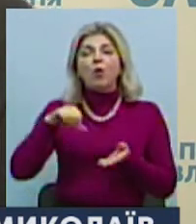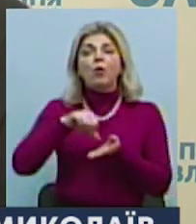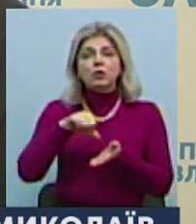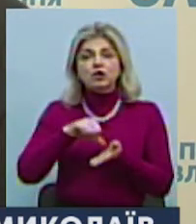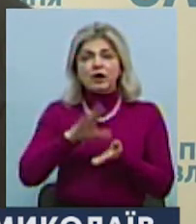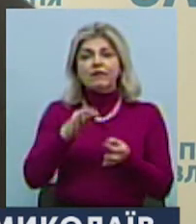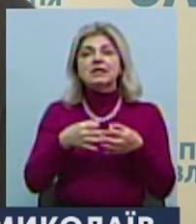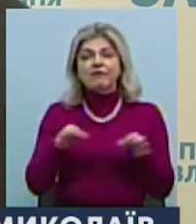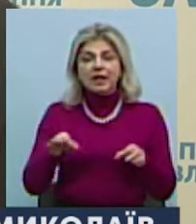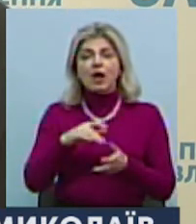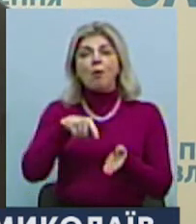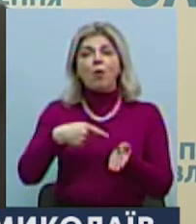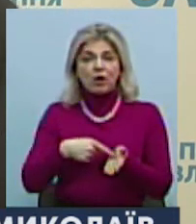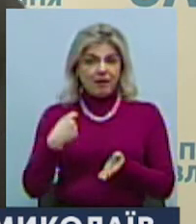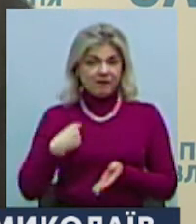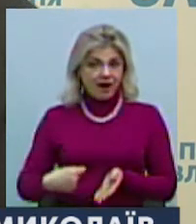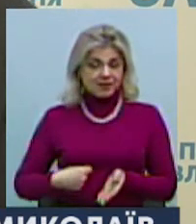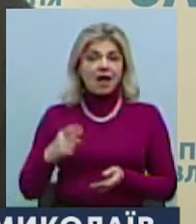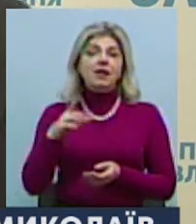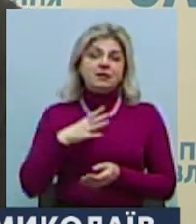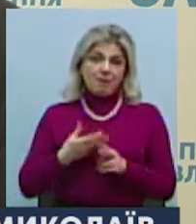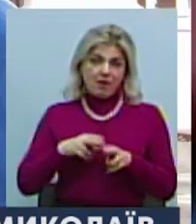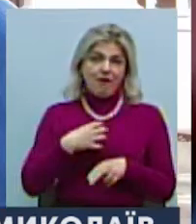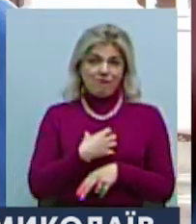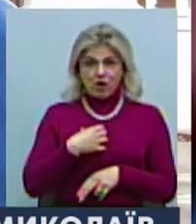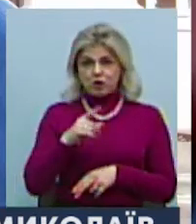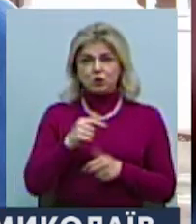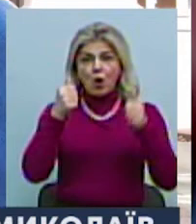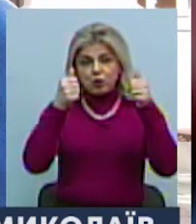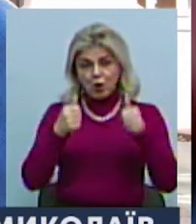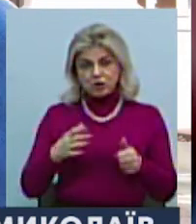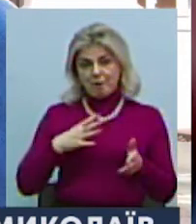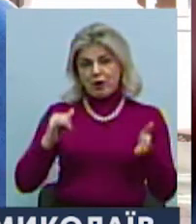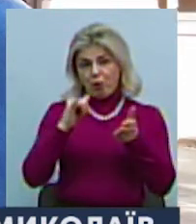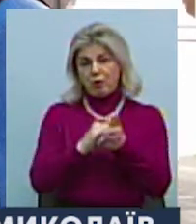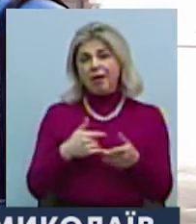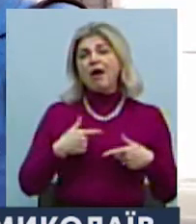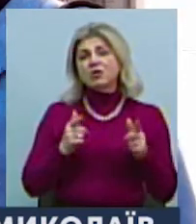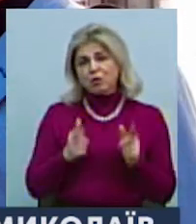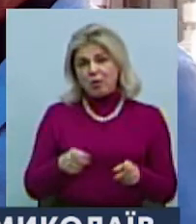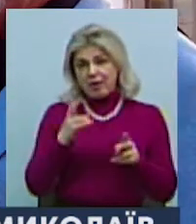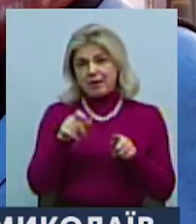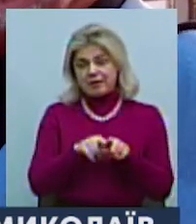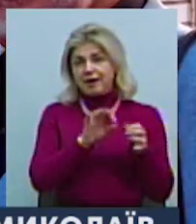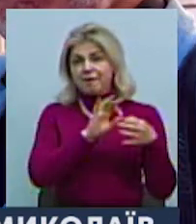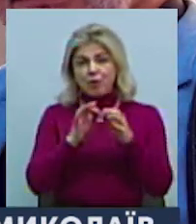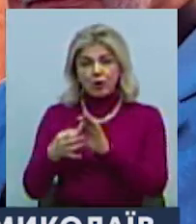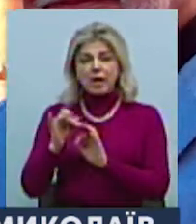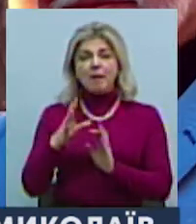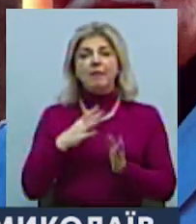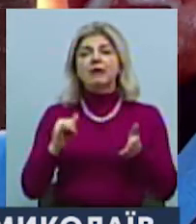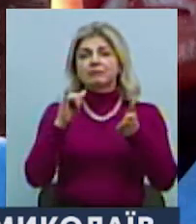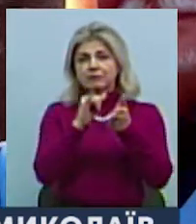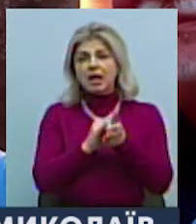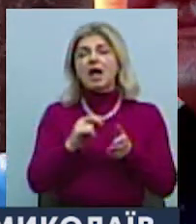участь у звільненні Дюнкерка. Для мене важливо було, щоб дошка була встановлена. Тому я погодився на таке формулювання, що дошка встановлена в знак звільнення та